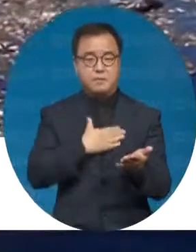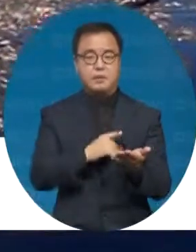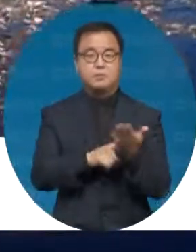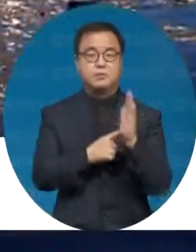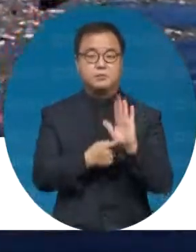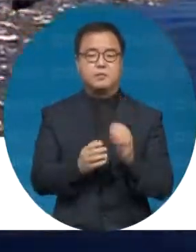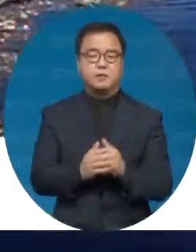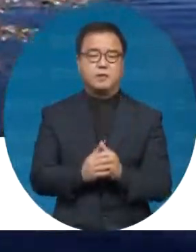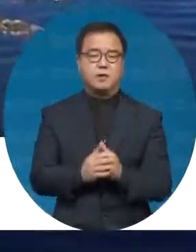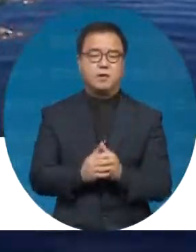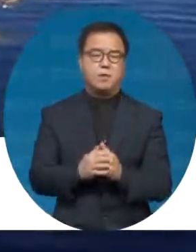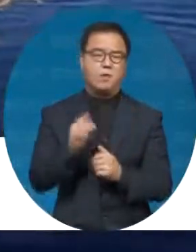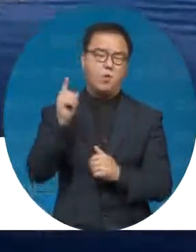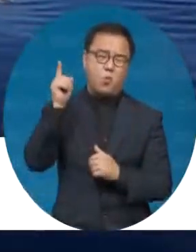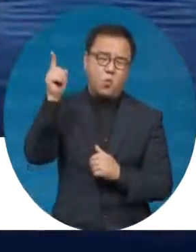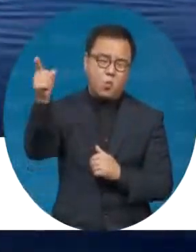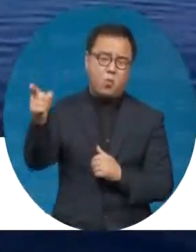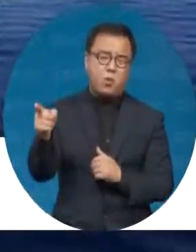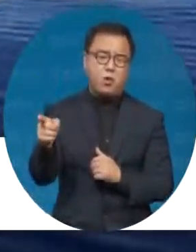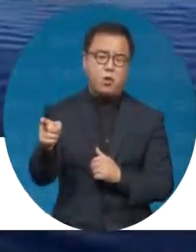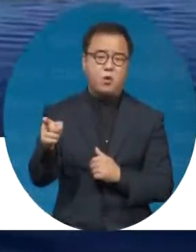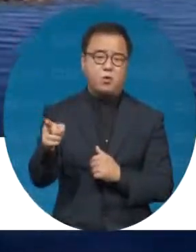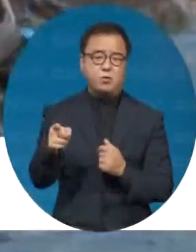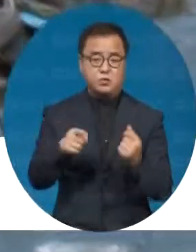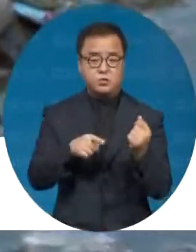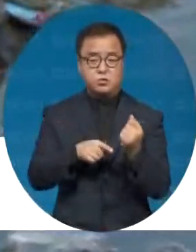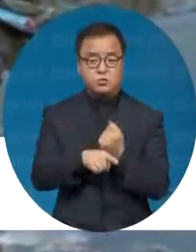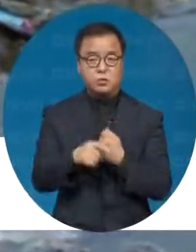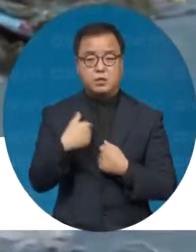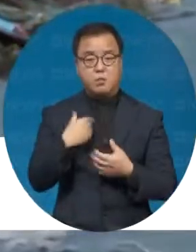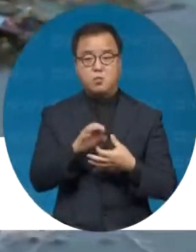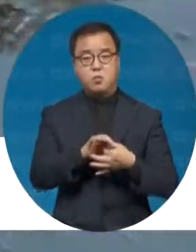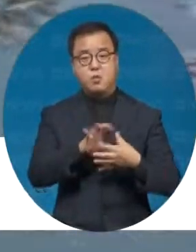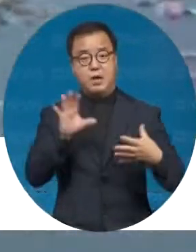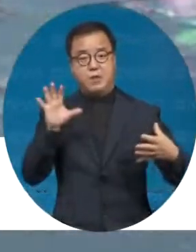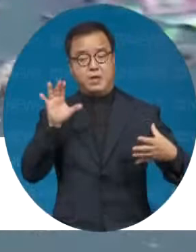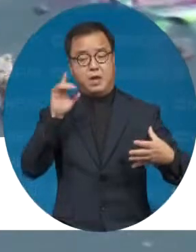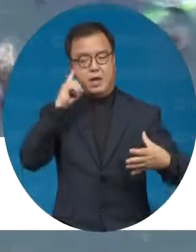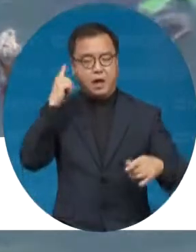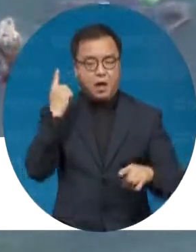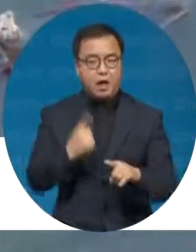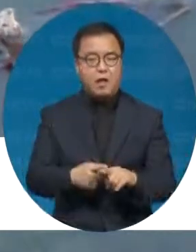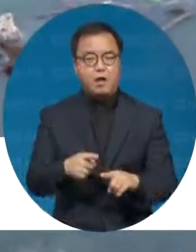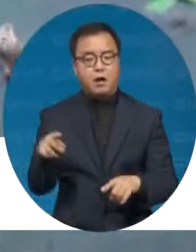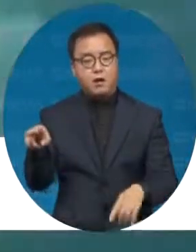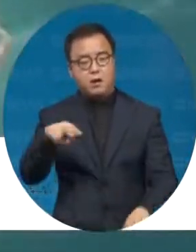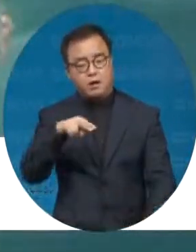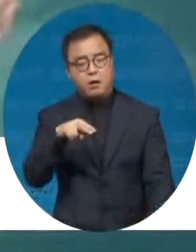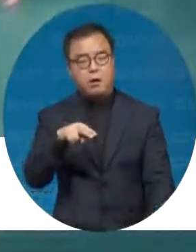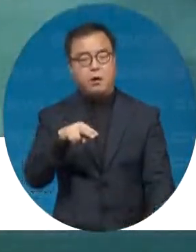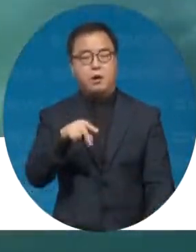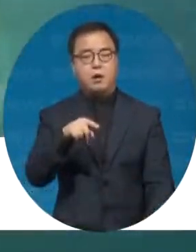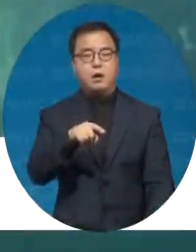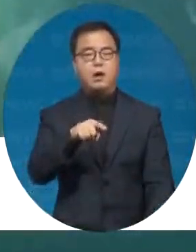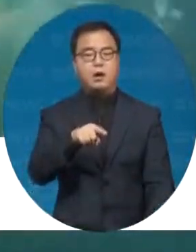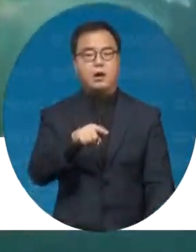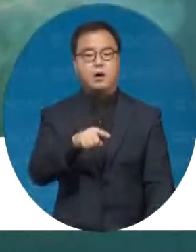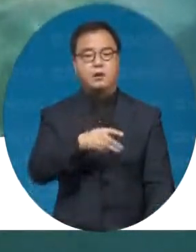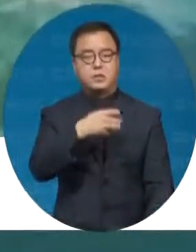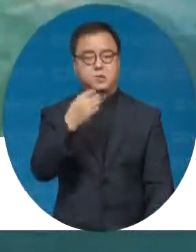있기 때문에 우리와 무관한 문제라고 생각했지만 그날 저는 이제 태평양 플라스틱 섬도